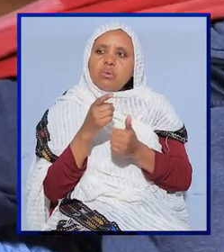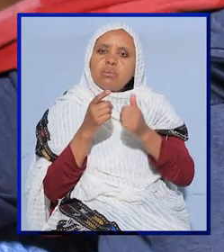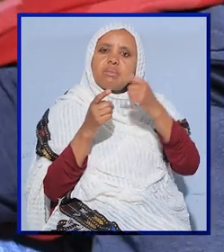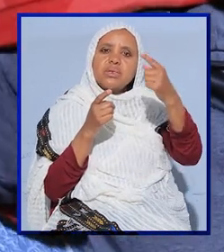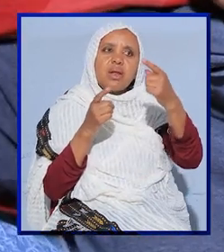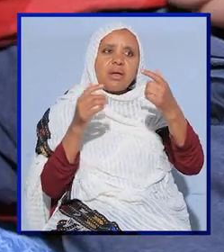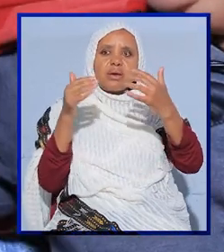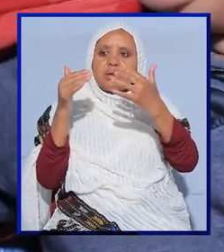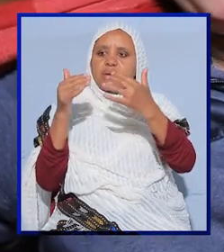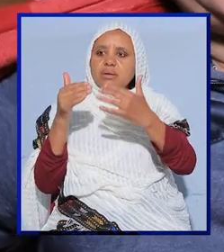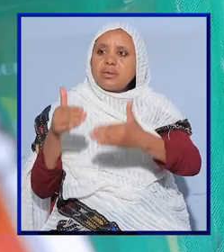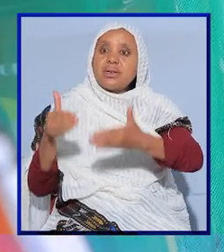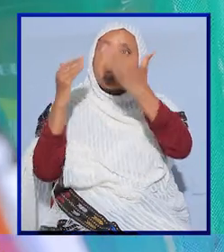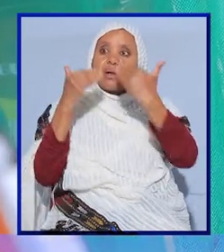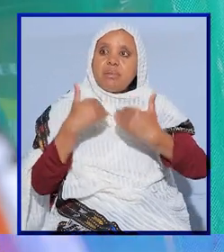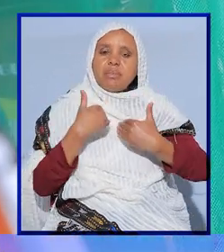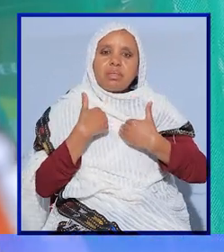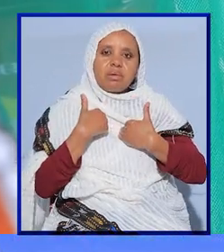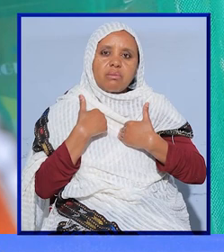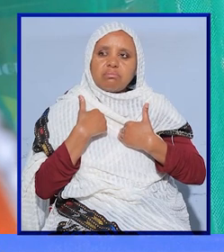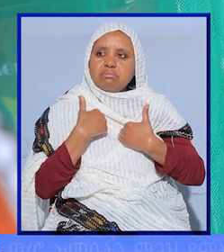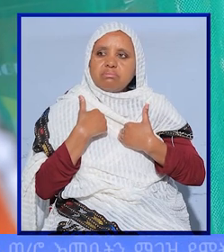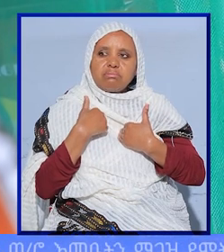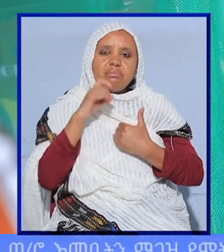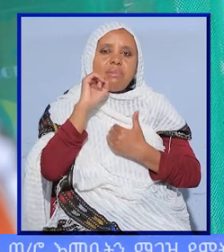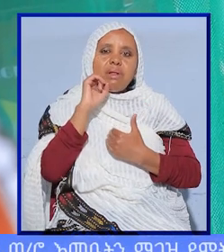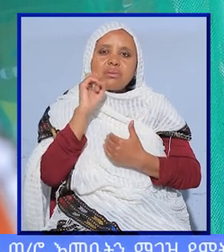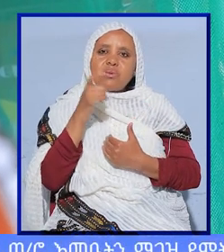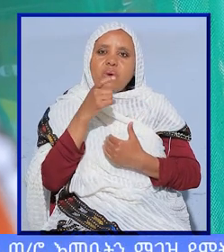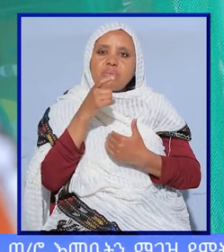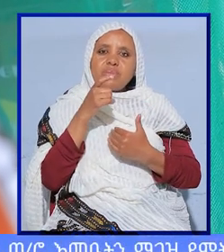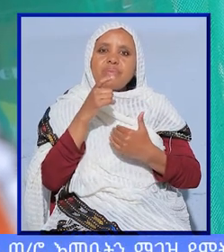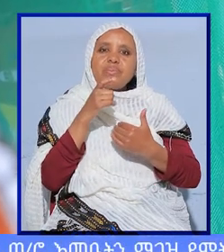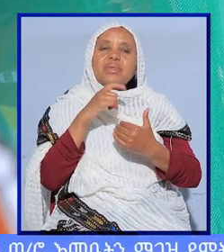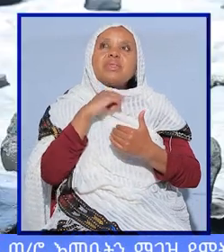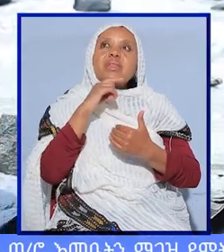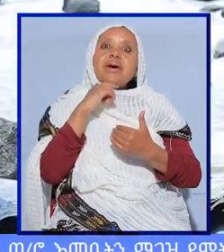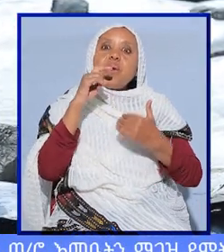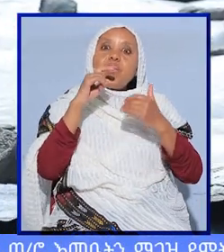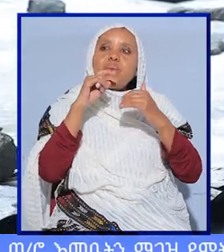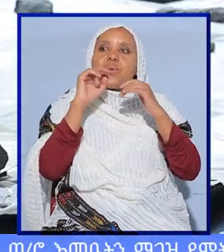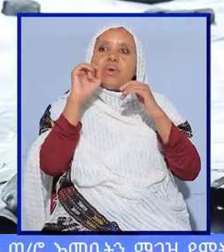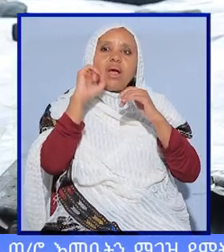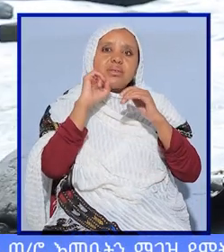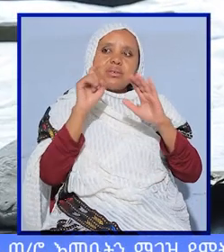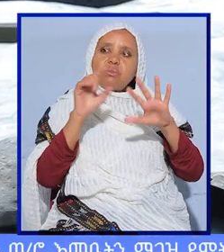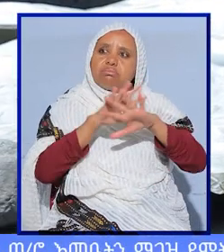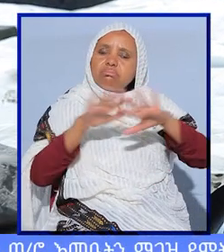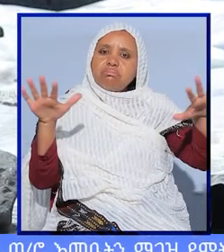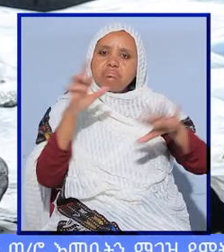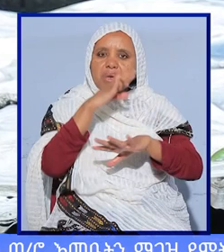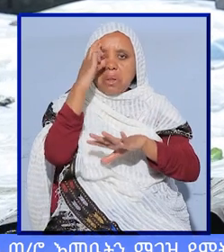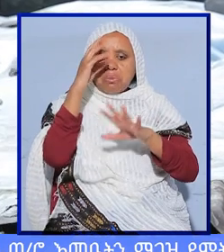ይሄ ግድግዳ ባየው በላስቲክ እኮ አድርጌው ነው። ጣሪያው ላስቲክ ነው። ሙሉ ሙሉ ላስቲክ ለብሶ ነው።